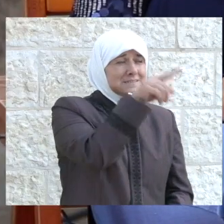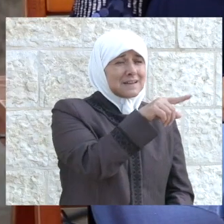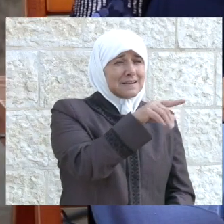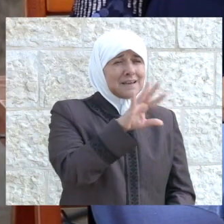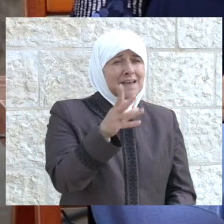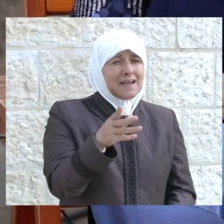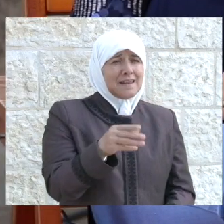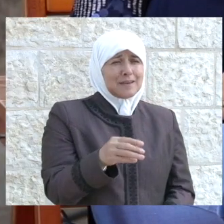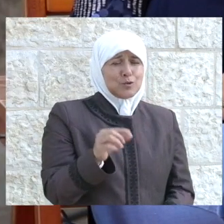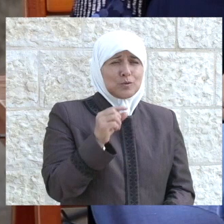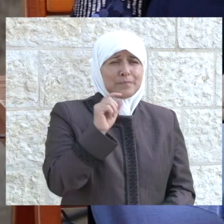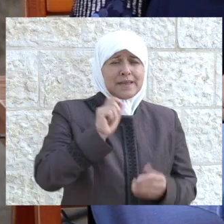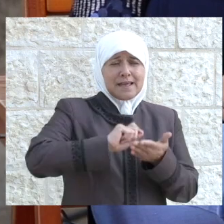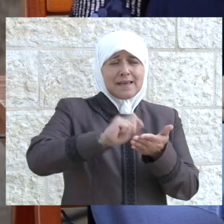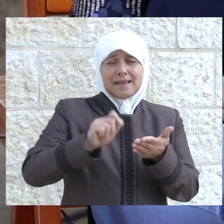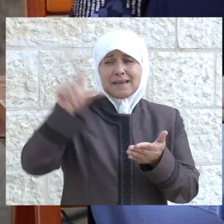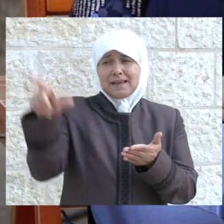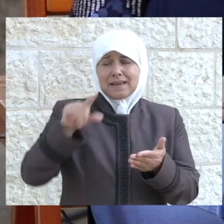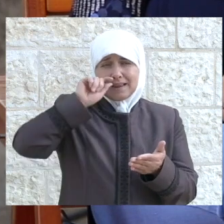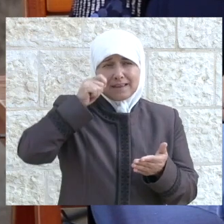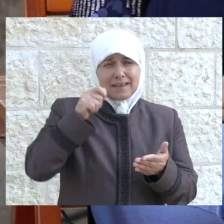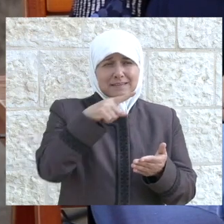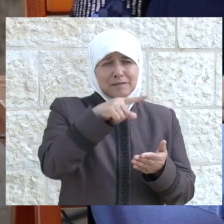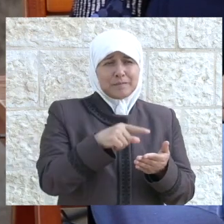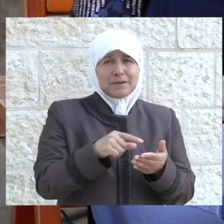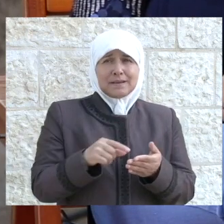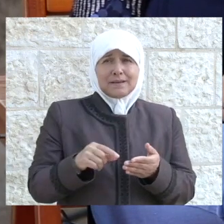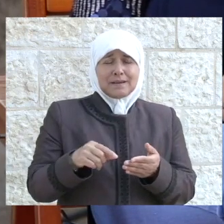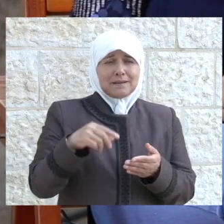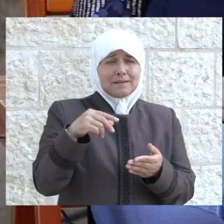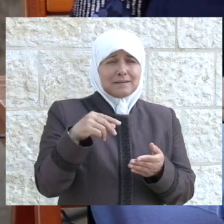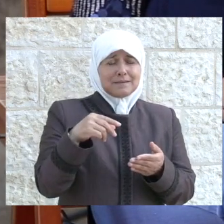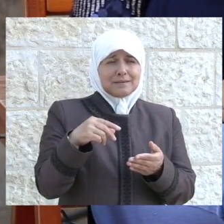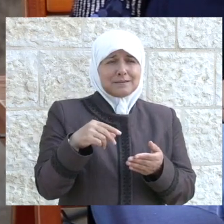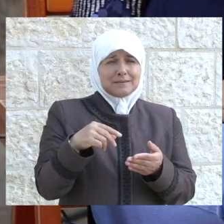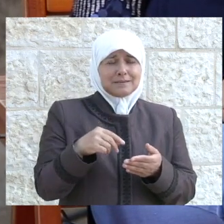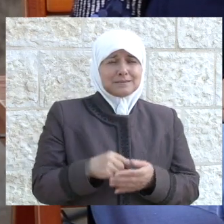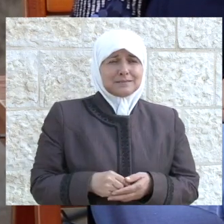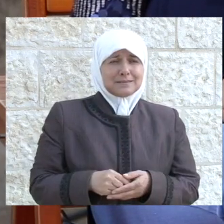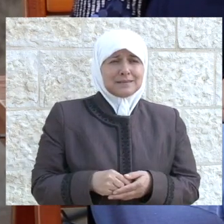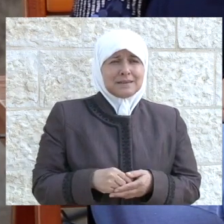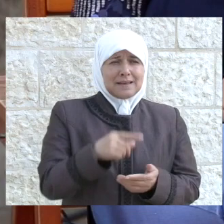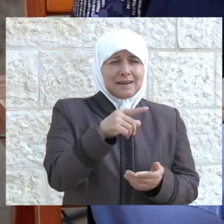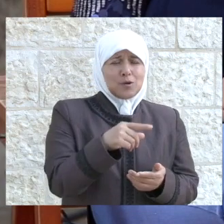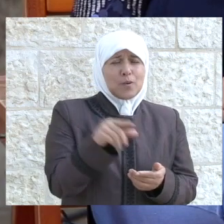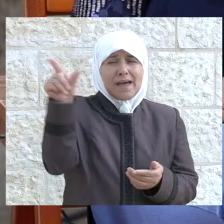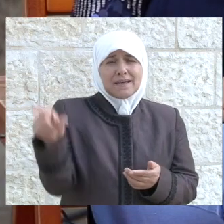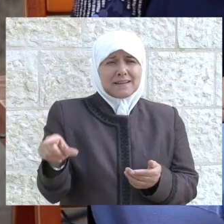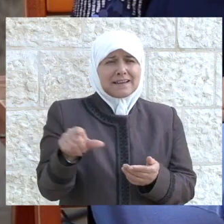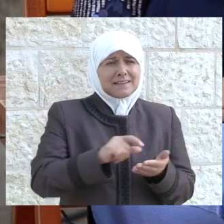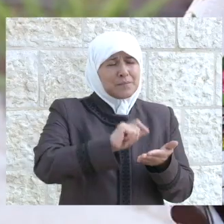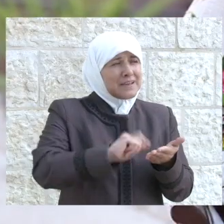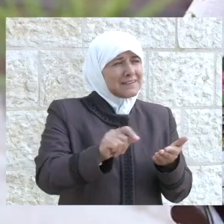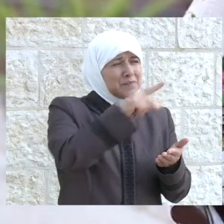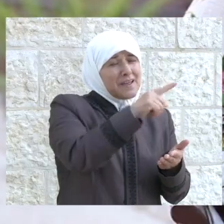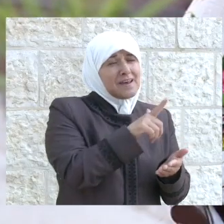على سيرة الكاتب إبراهيم نصر الله. أرواح كليمنجارو رواية انكتبت عن فتاة فلسطينية، طبعاً كل